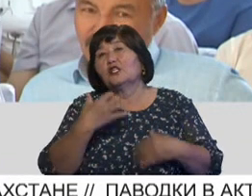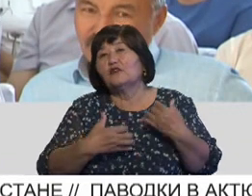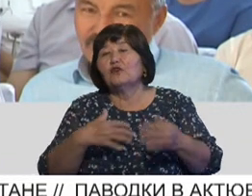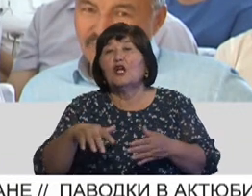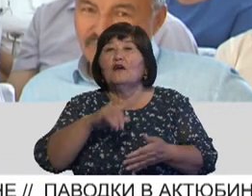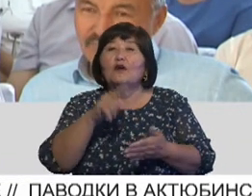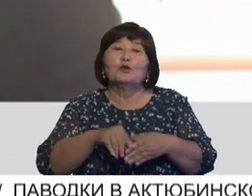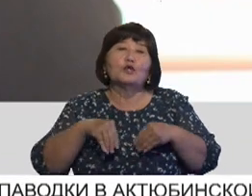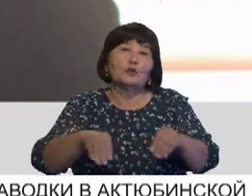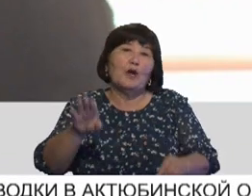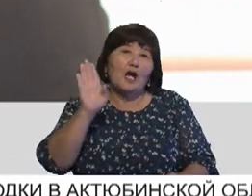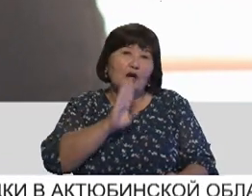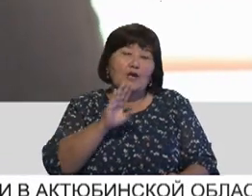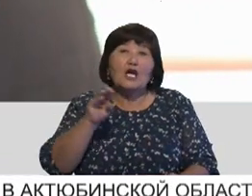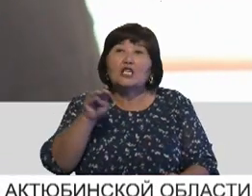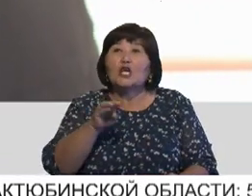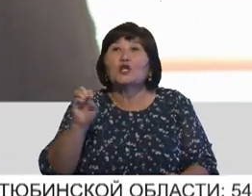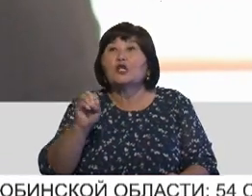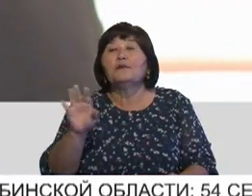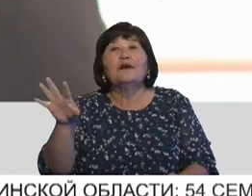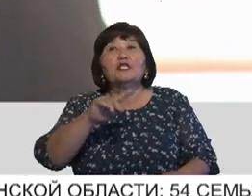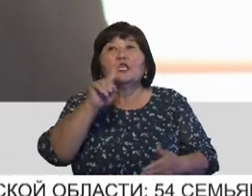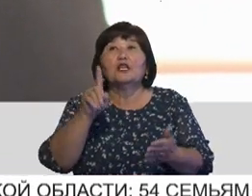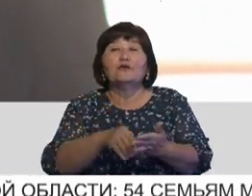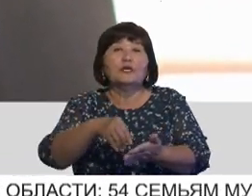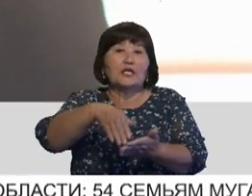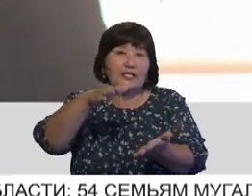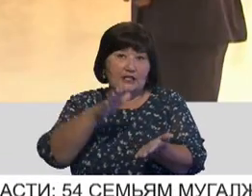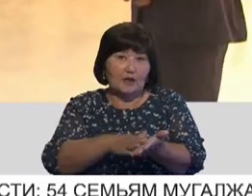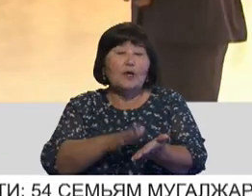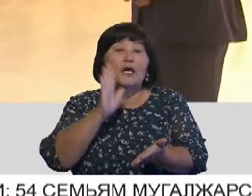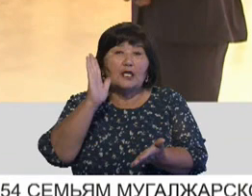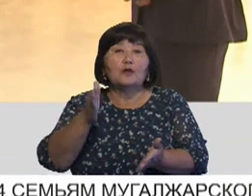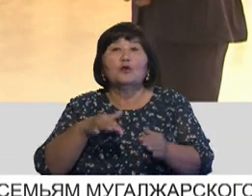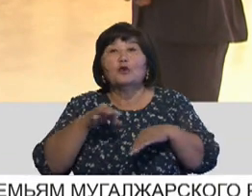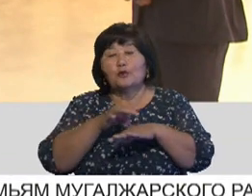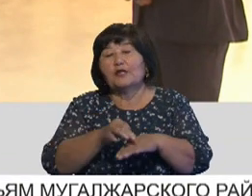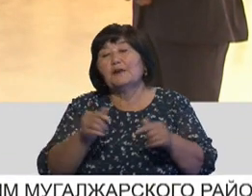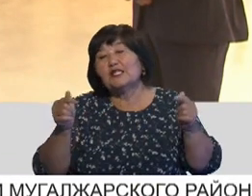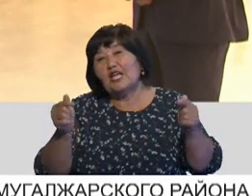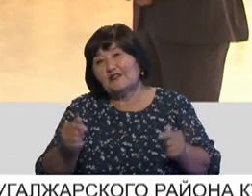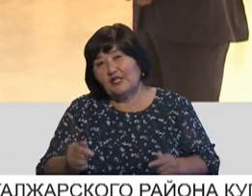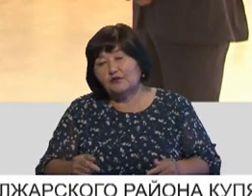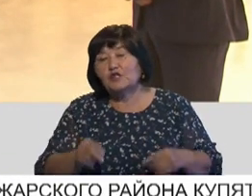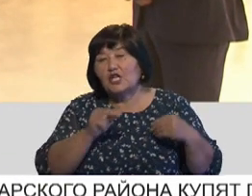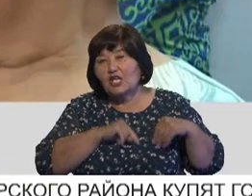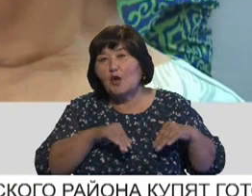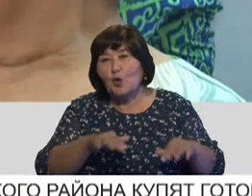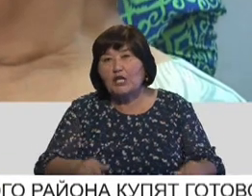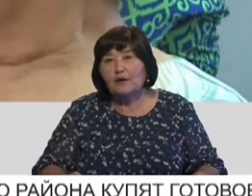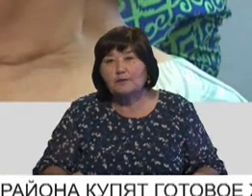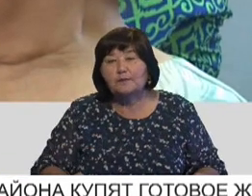с поливной водой. Жандос Сиркенбек отметил, что все вопросы взяты на заметку и по ним будет проведена соответствующая работа.